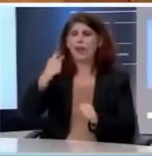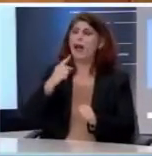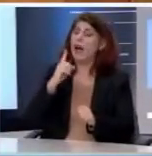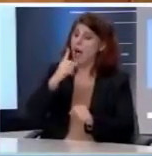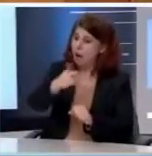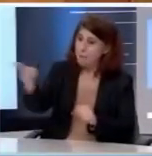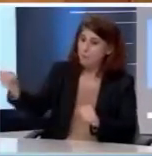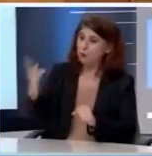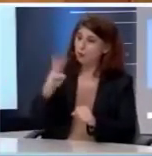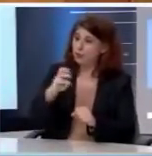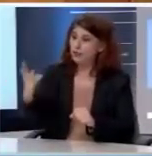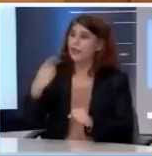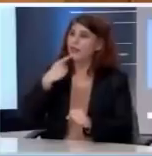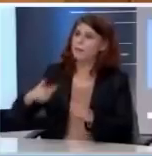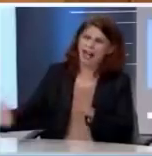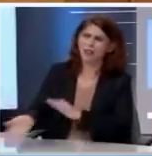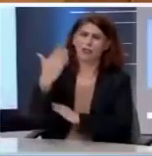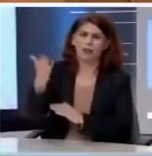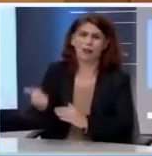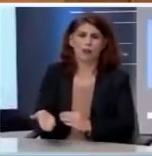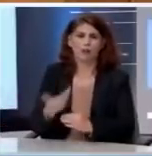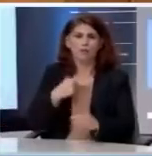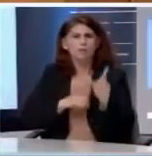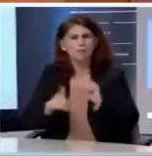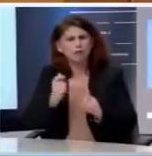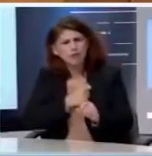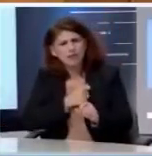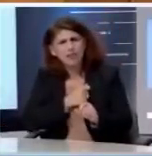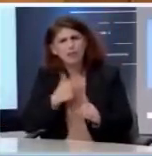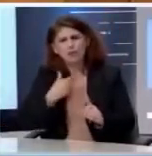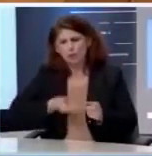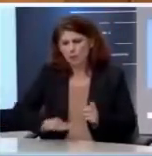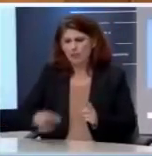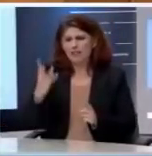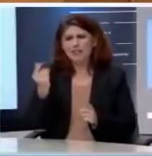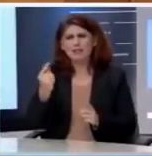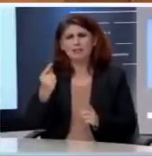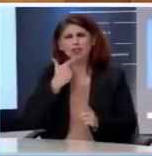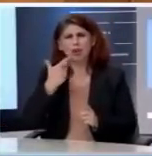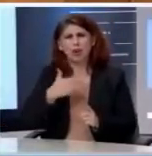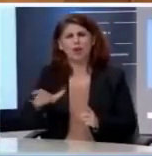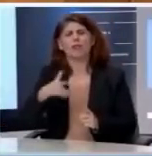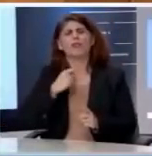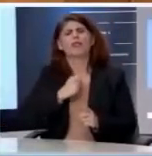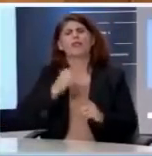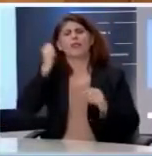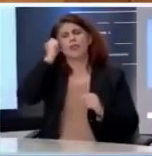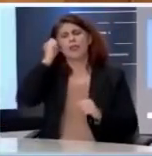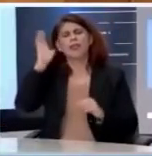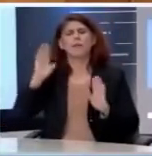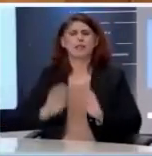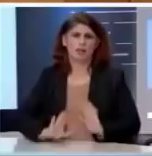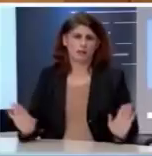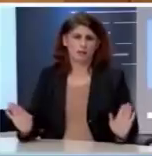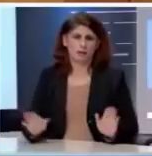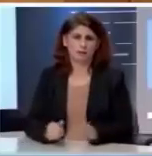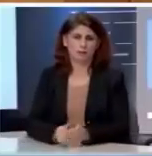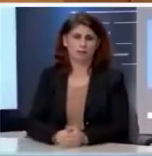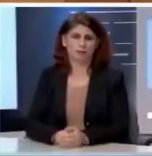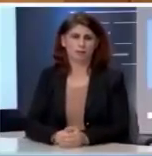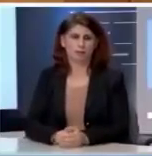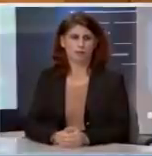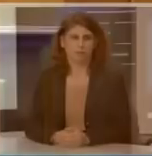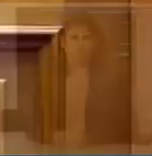Και δεν είχα και την αρμοδιότητα. Μα ποιος τα πιστεύει αυτά. Ούτε το παιδί μου που είναι 3,5 ετών δεν τα πιστεύει. Και πάρτε και εδώ την επιτροπή τη δική μου που